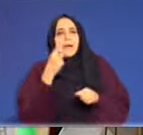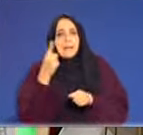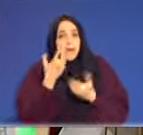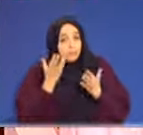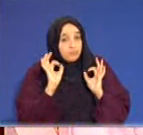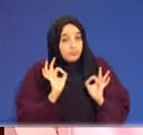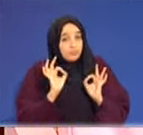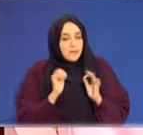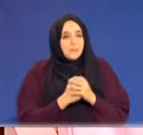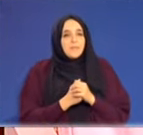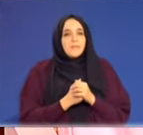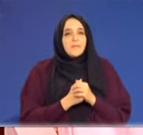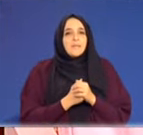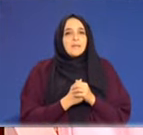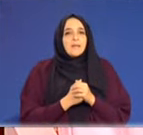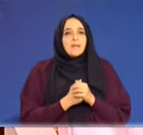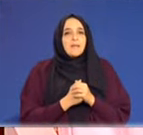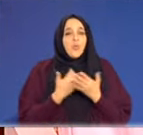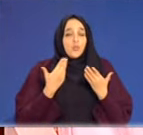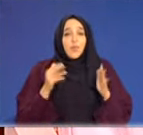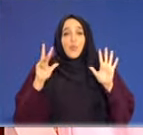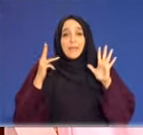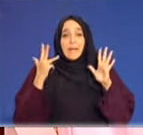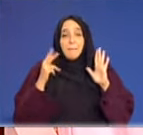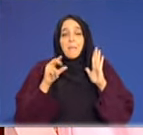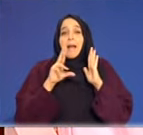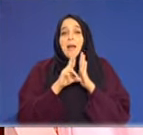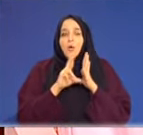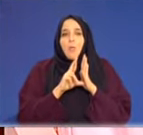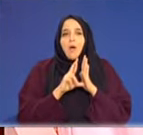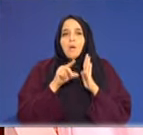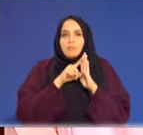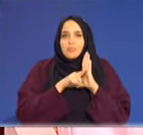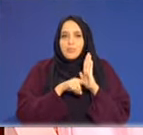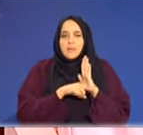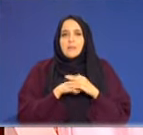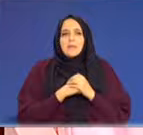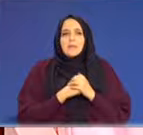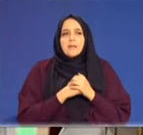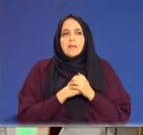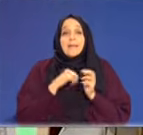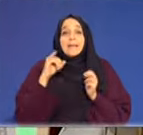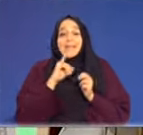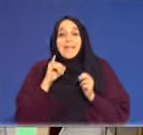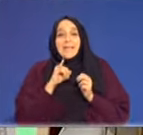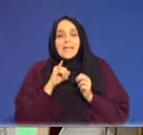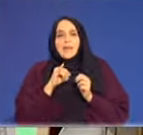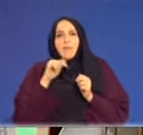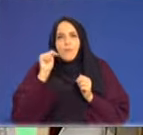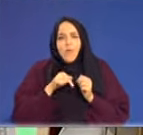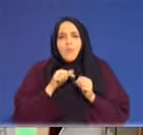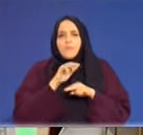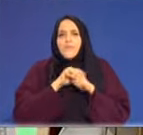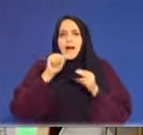كذلك؟ القاعدة الثامنة من قواعد الصلح، هل يلتزم بها الخصوم ورجال الصلح